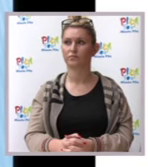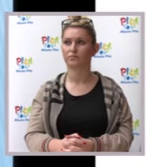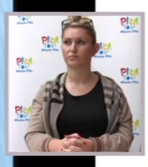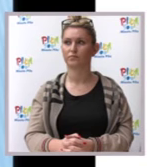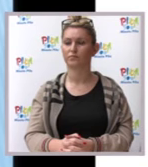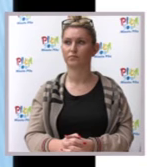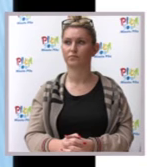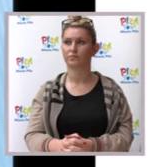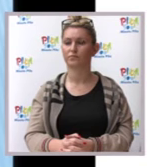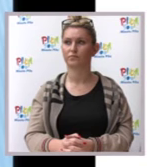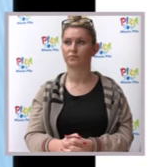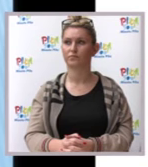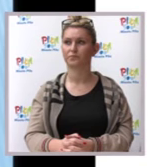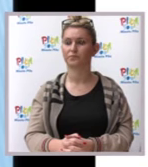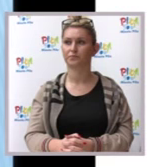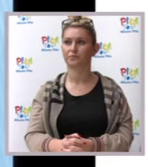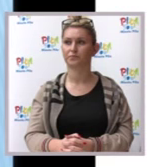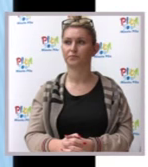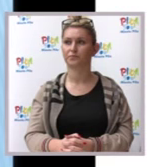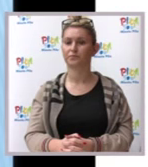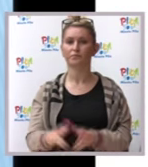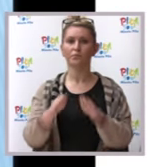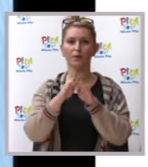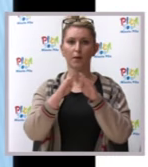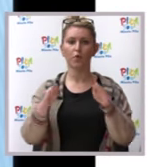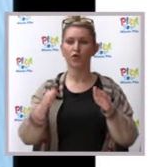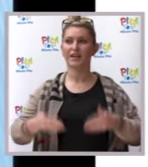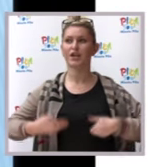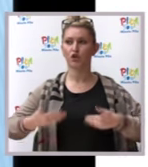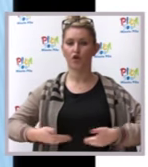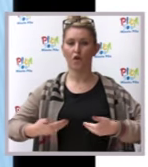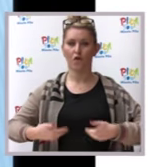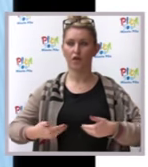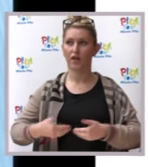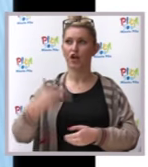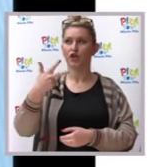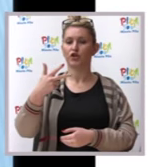20 zł. Budynki świadczenia zdrowotnego to